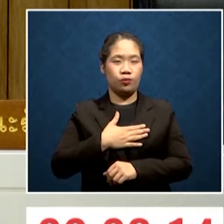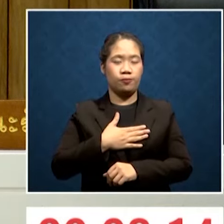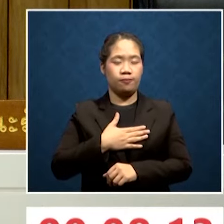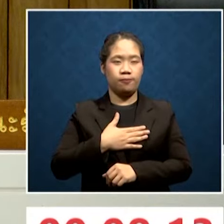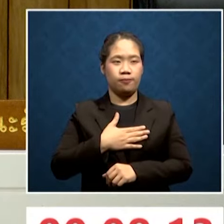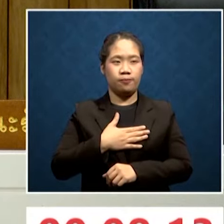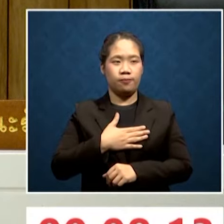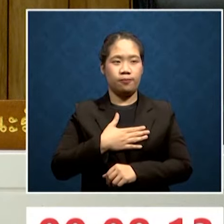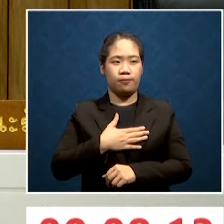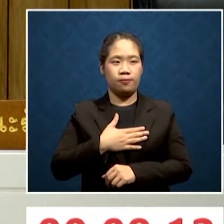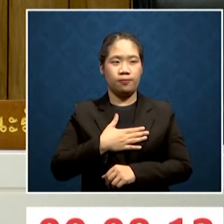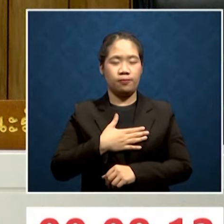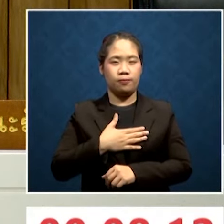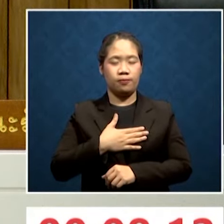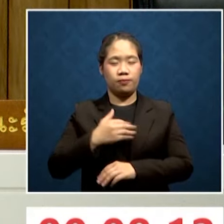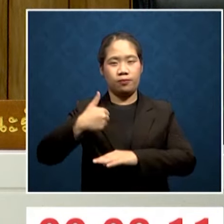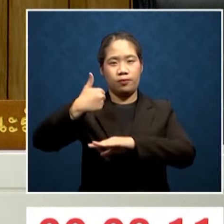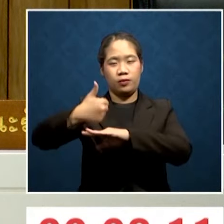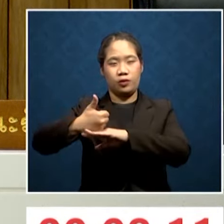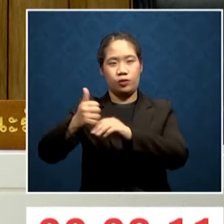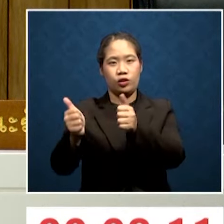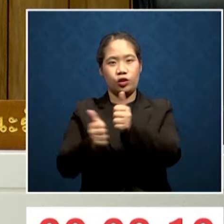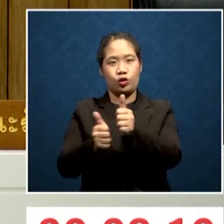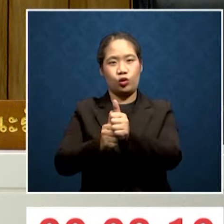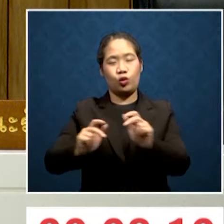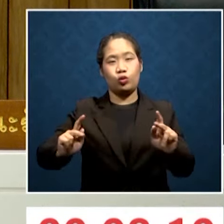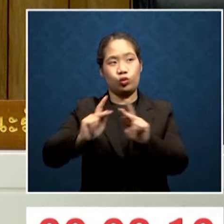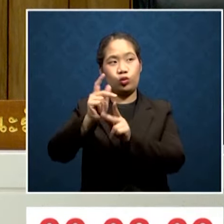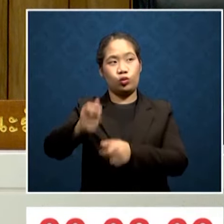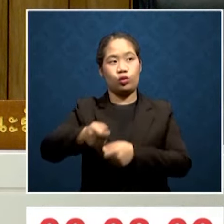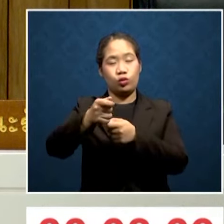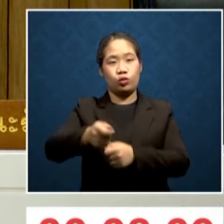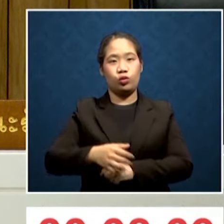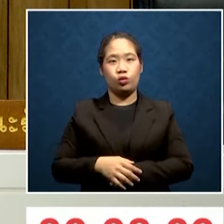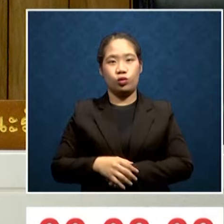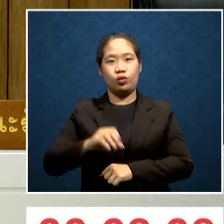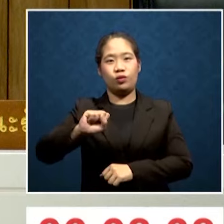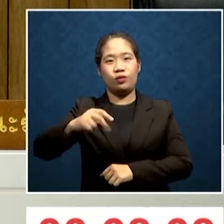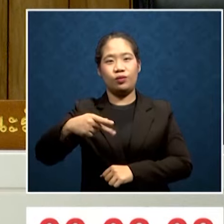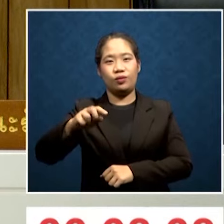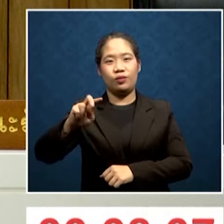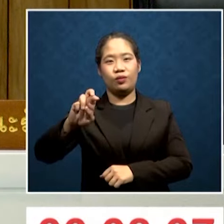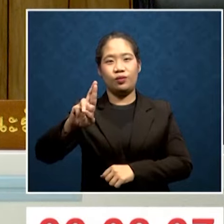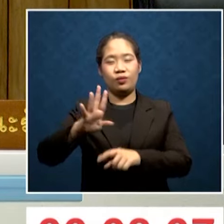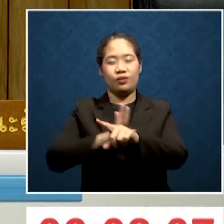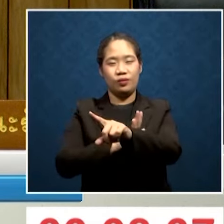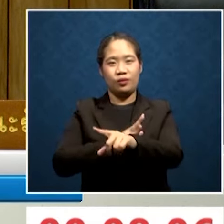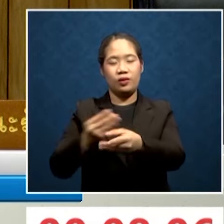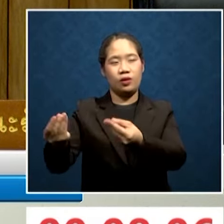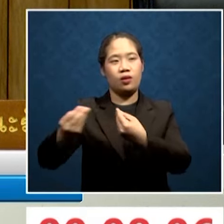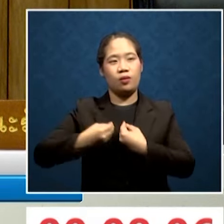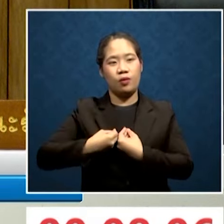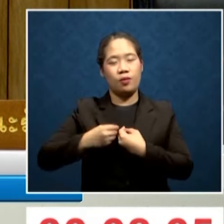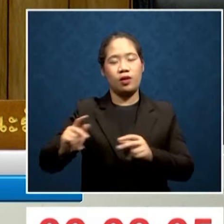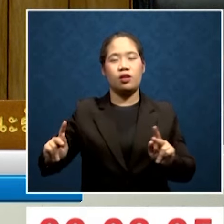รรัฐมนตรีช่วยว่าการกระทรวงเกษตรและสหกรณ์ได้รับมอบหมายจากท่านรัฐมนตรี